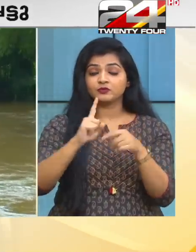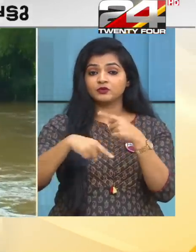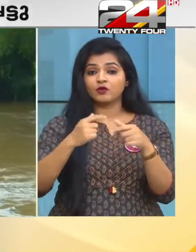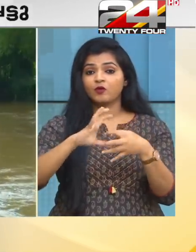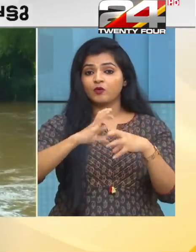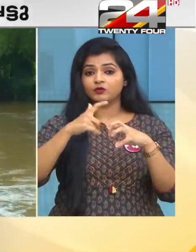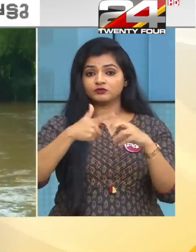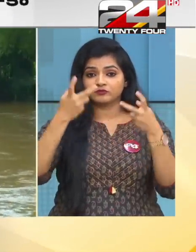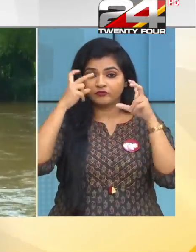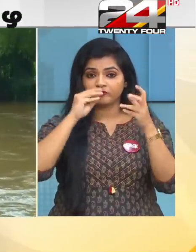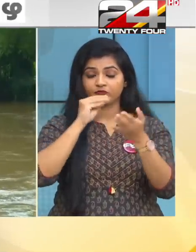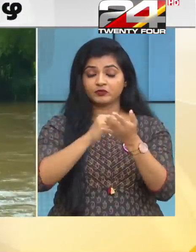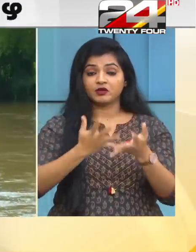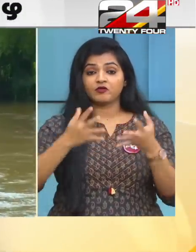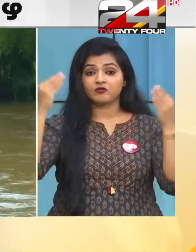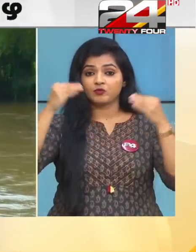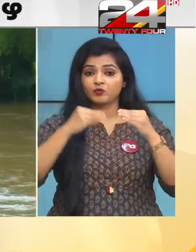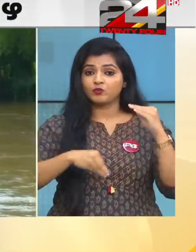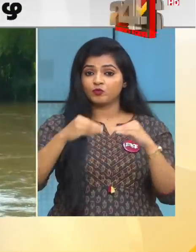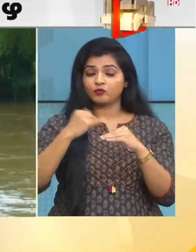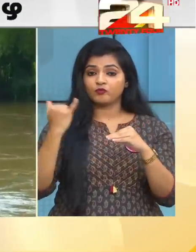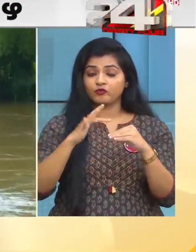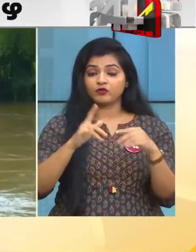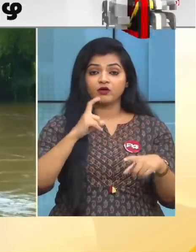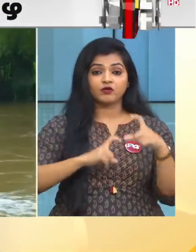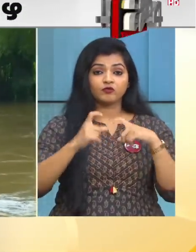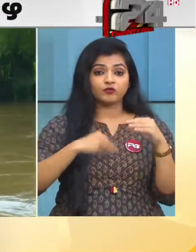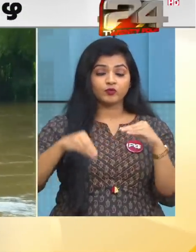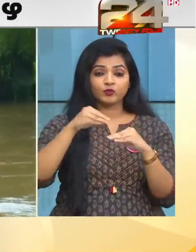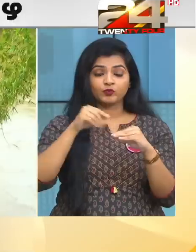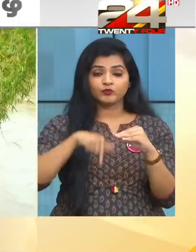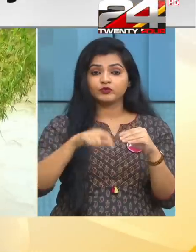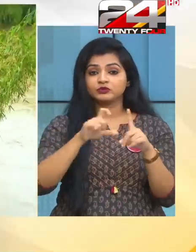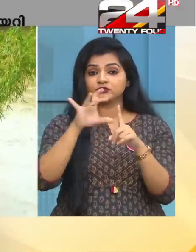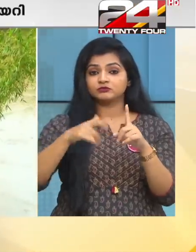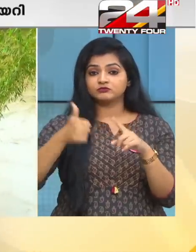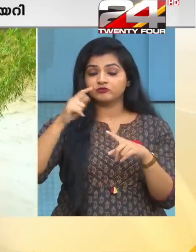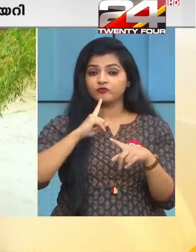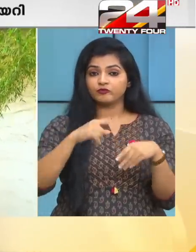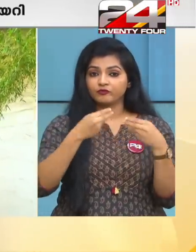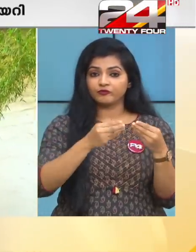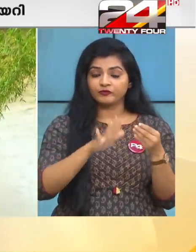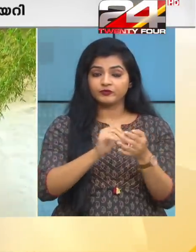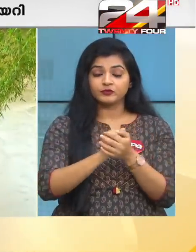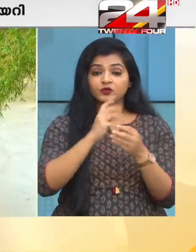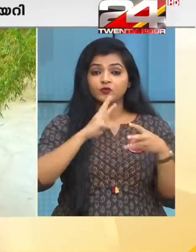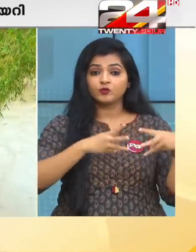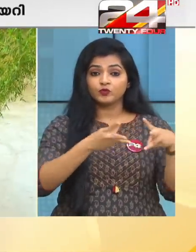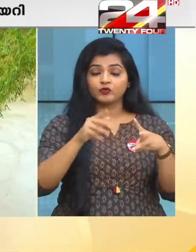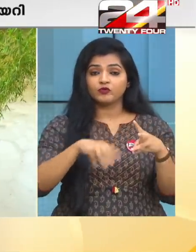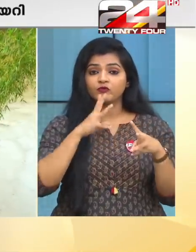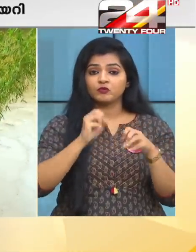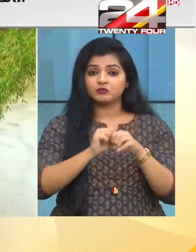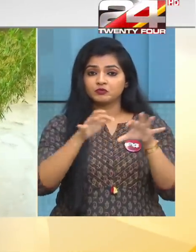ഓറഞ്ച് അലേർട്ടാണ്. മഴ കനക്കാനുള്ള സാധ്യത മുന്നിൽ കണ്ടുകൊണ്ട് തന്നെ ജാഗ്രതാ നിർദ്ദേശം ജില്ലാ ഭരണകൂടം നൽകിയിട്ടുണ്ട്. പുഴകളെല്ലാം തന്നെ കരകവിഞ്ഞ്